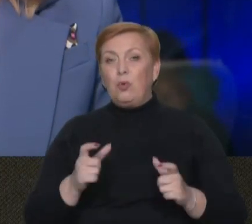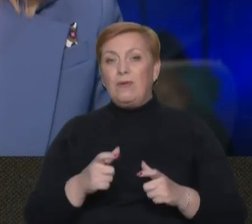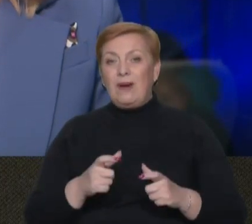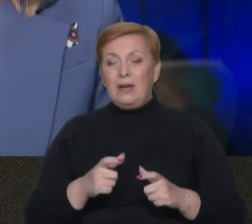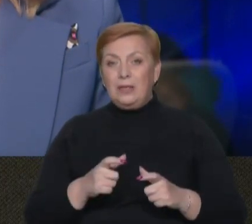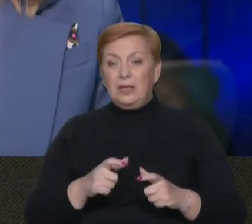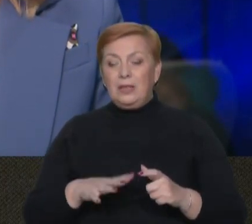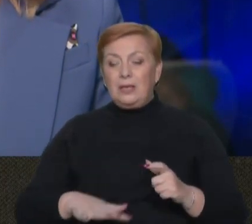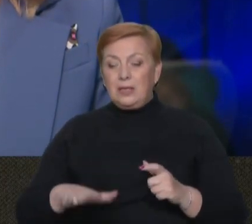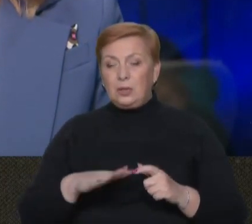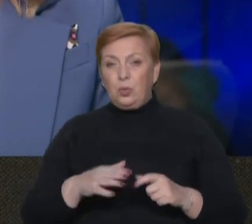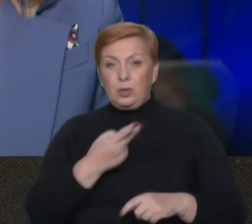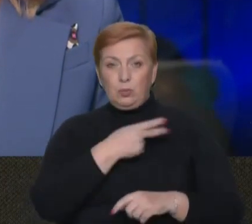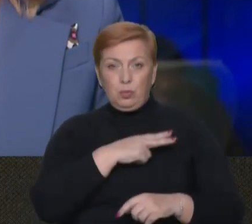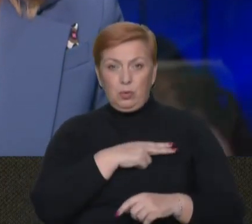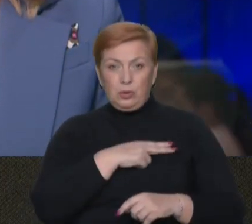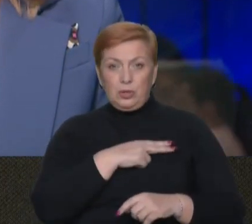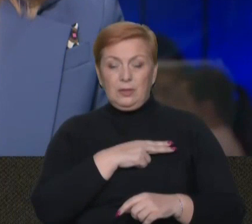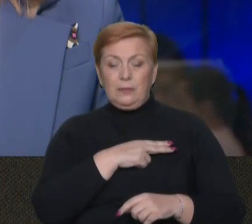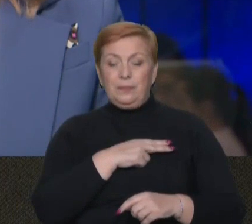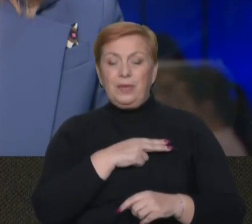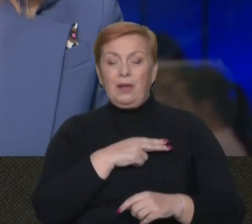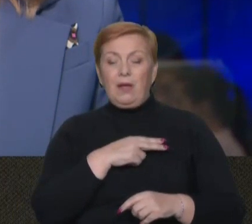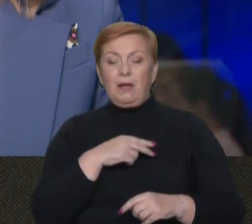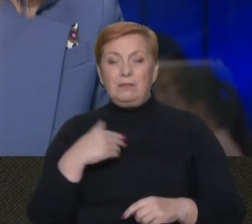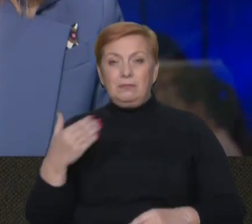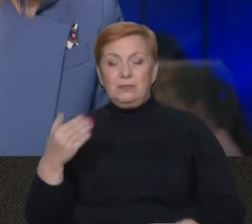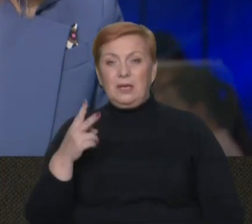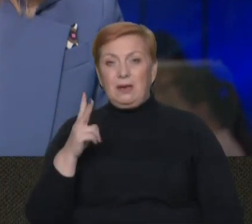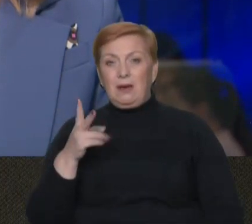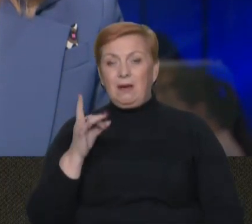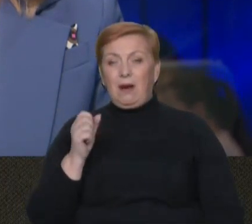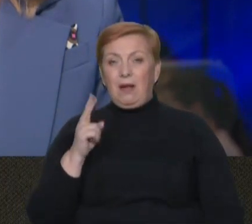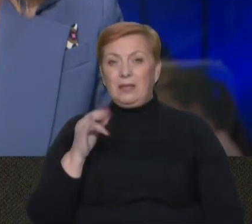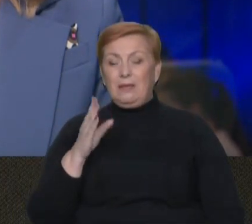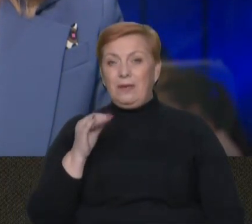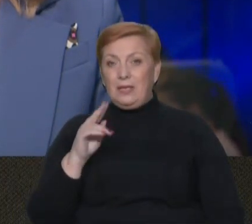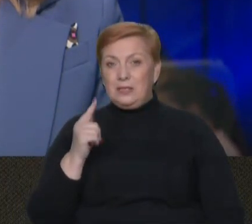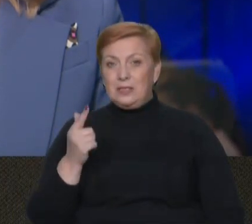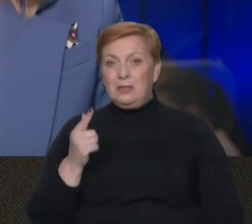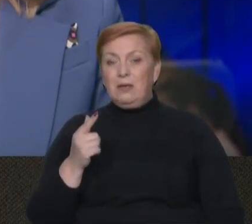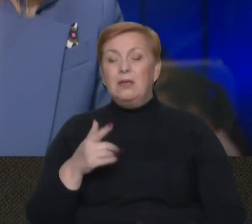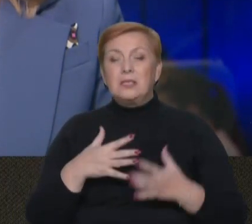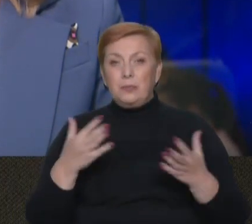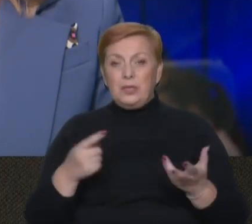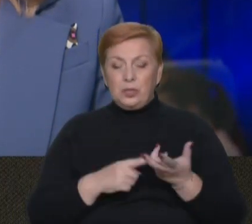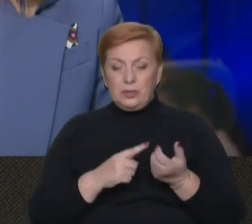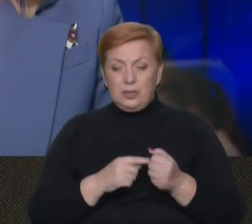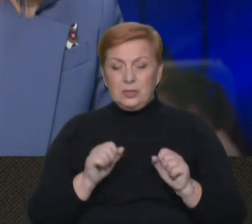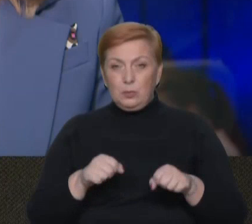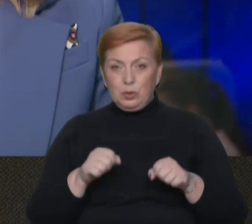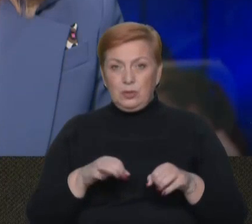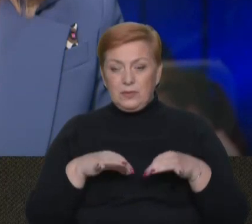на території Польщі на напрямку нкту пропуску Краківець збільшити можливість перетину кордону для